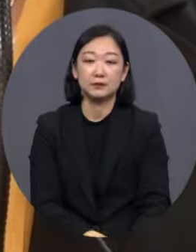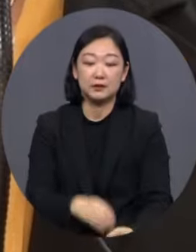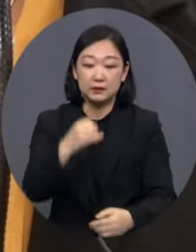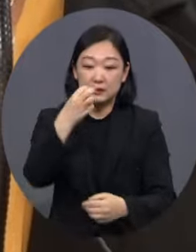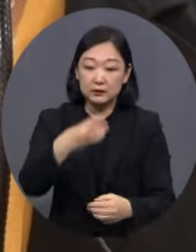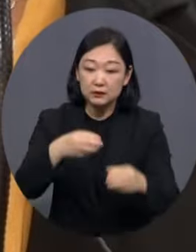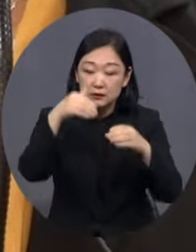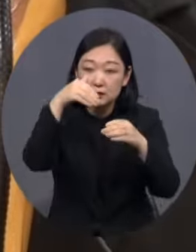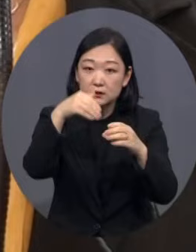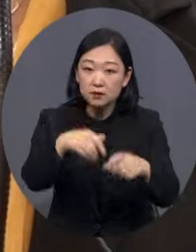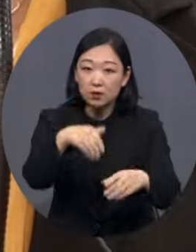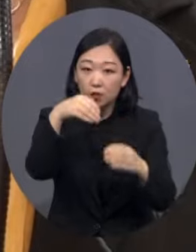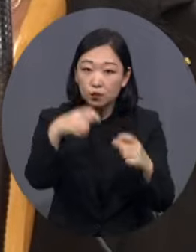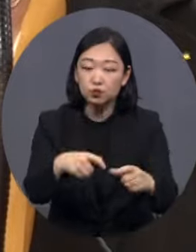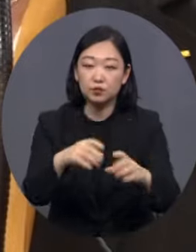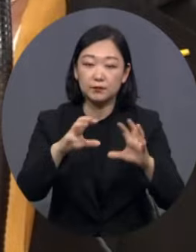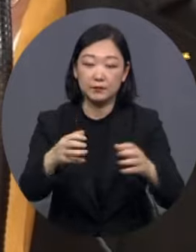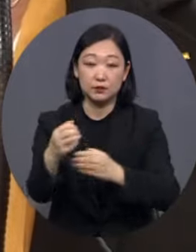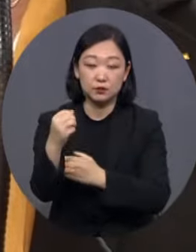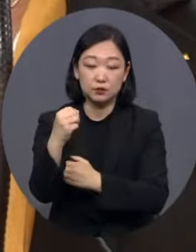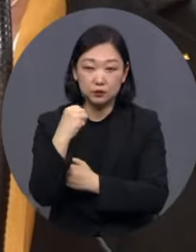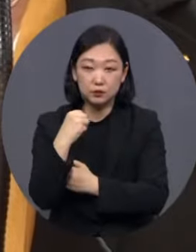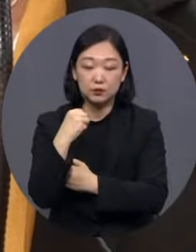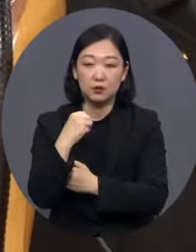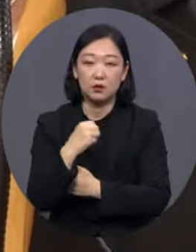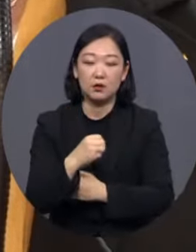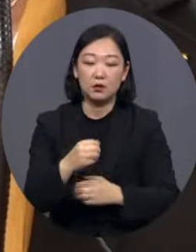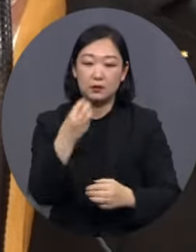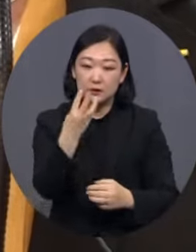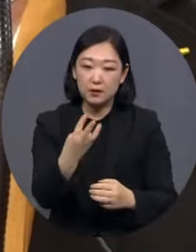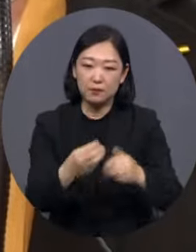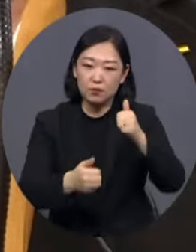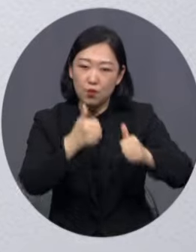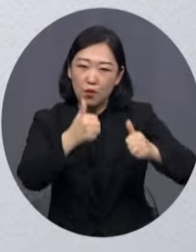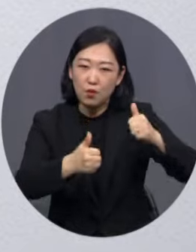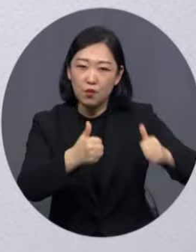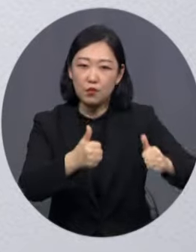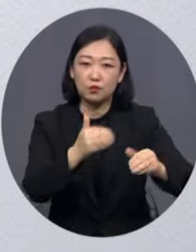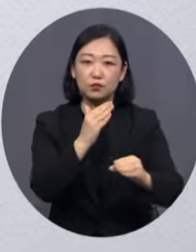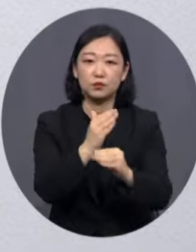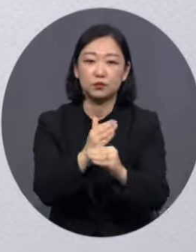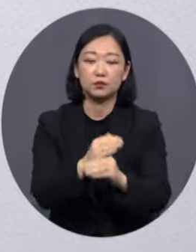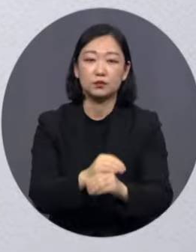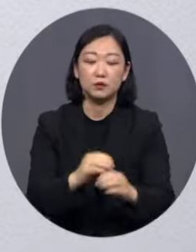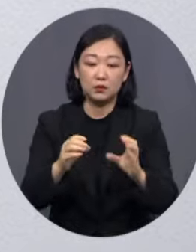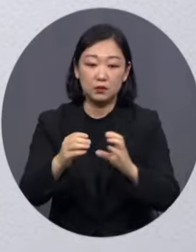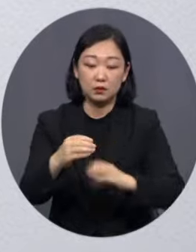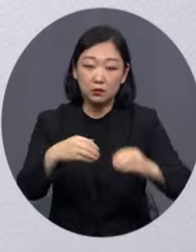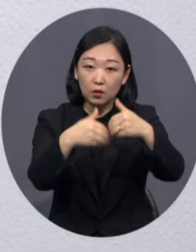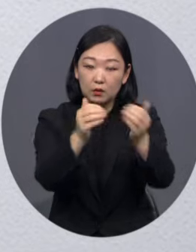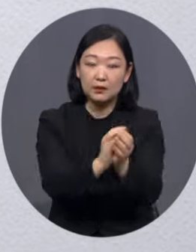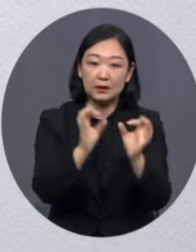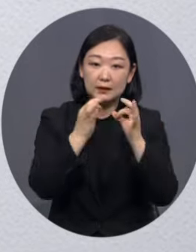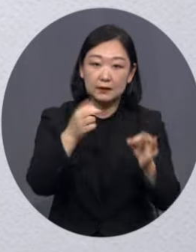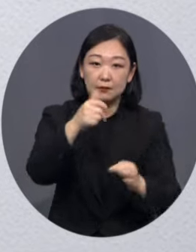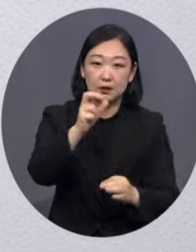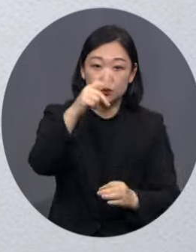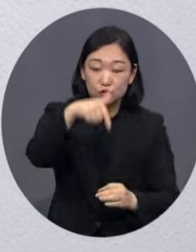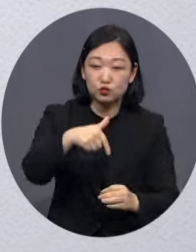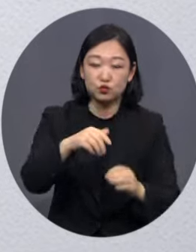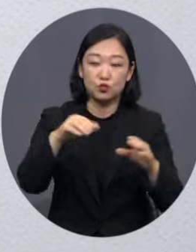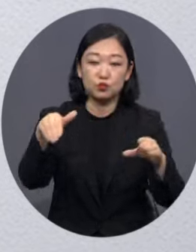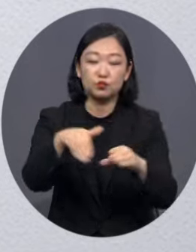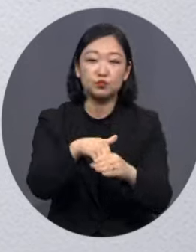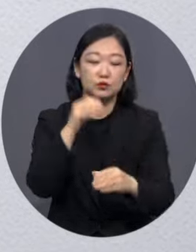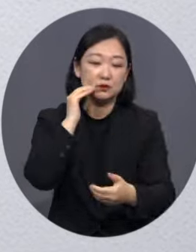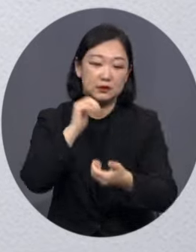선거구는 민주당과 국민의 힘 녹색 정의당에 파전으로 치러집니다 더불어민주당 김한규 후보는 문재인